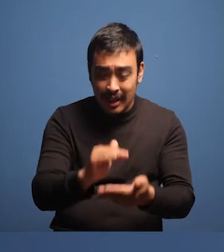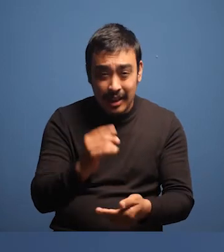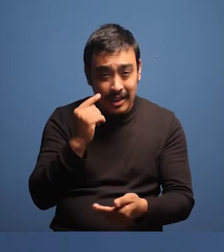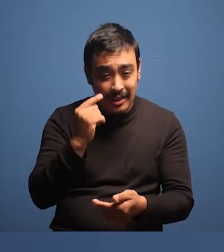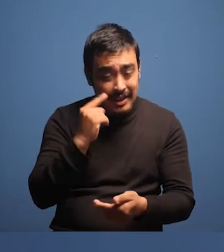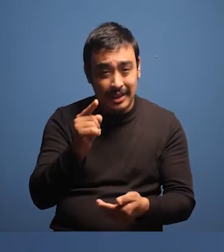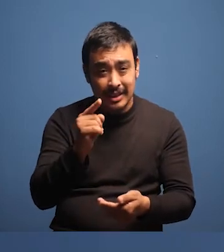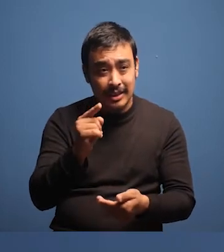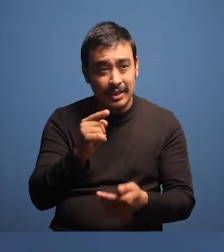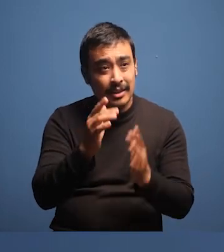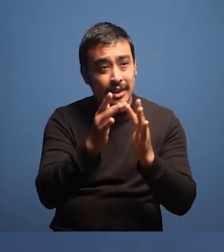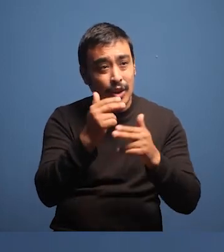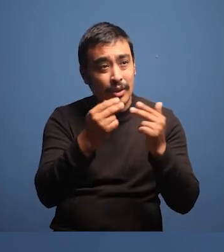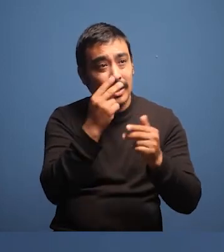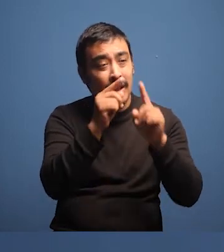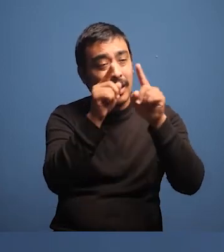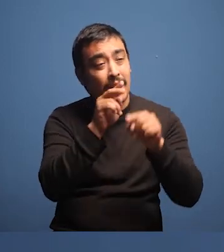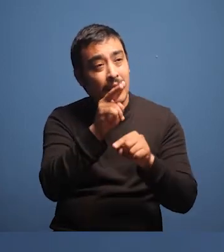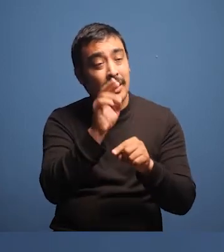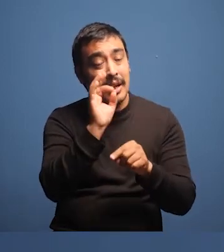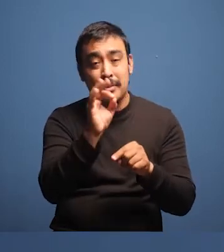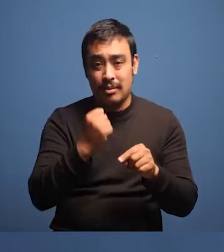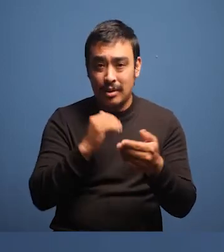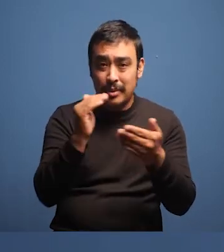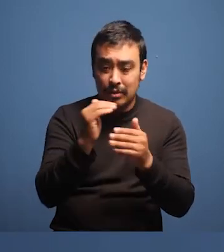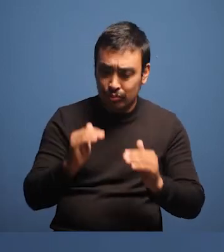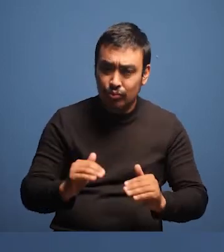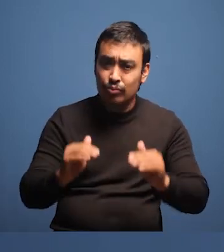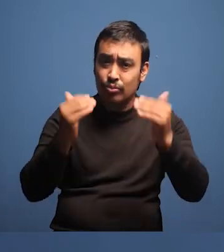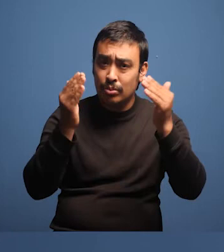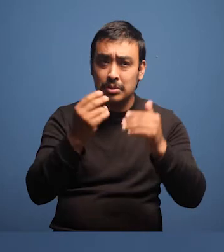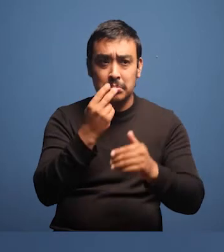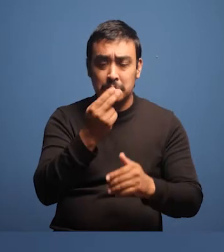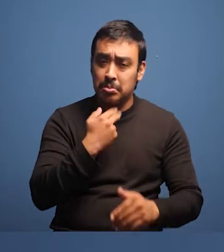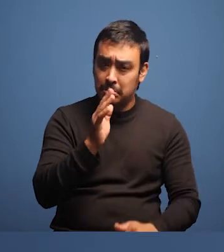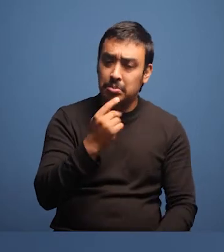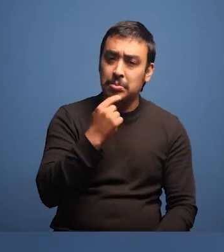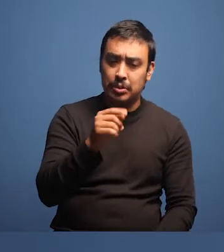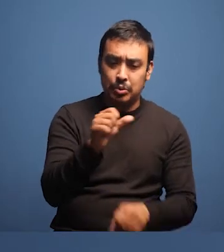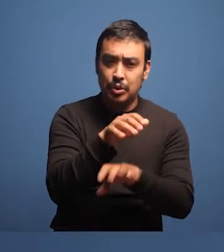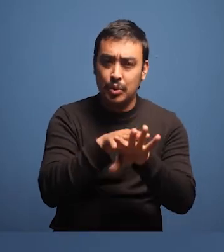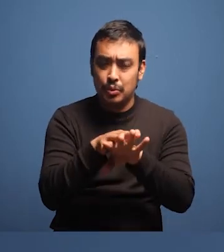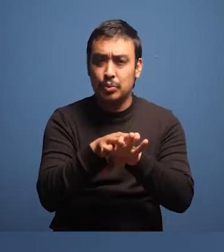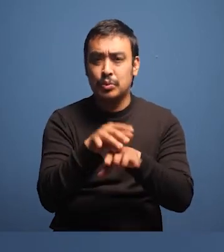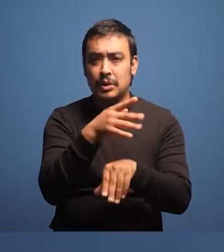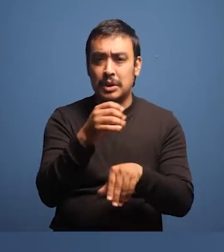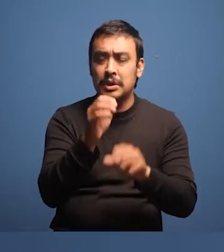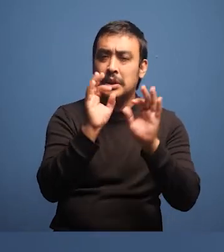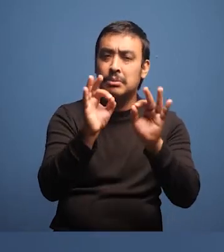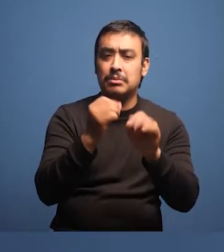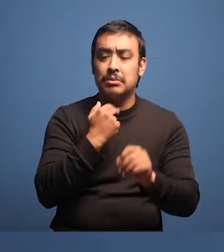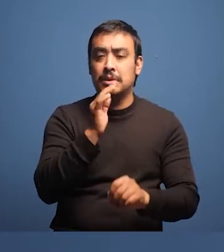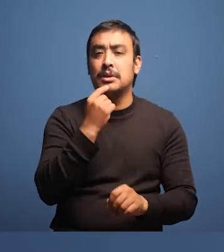स्क्रिन टाइम दिइरहेको हुन्छ कि यदि तपाईँहरूले राम्ररी आफ्नो बच्चाहरूको ग्रोअप हुनको भएको देख्न चाहनुहुन्छ होइन, उनीहरूलाई अब के जस राम्रै